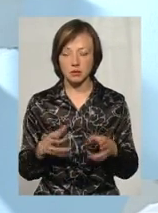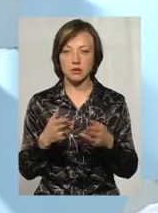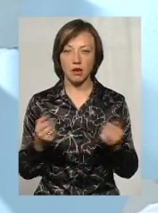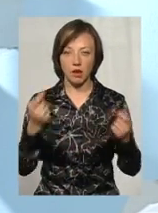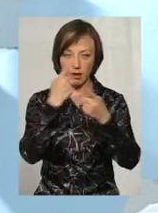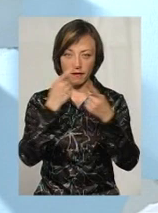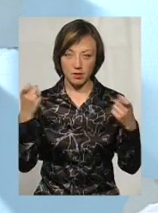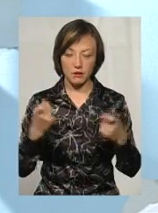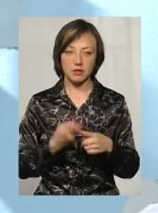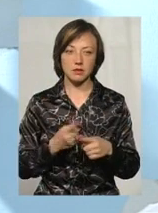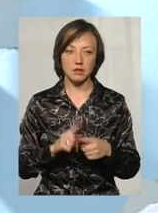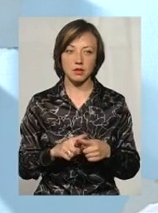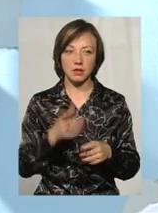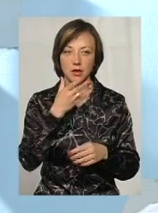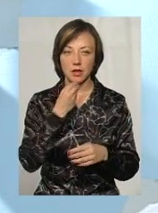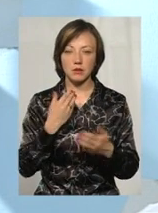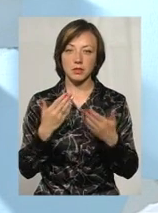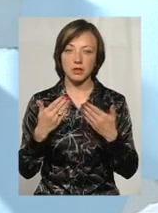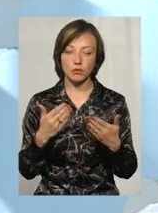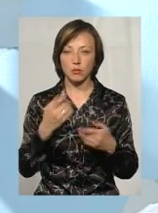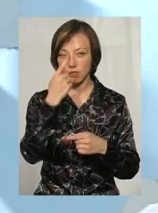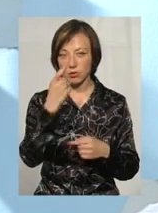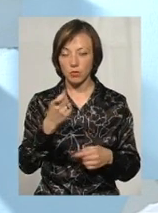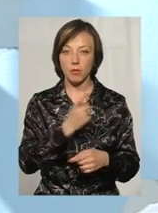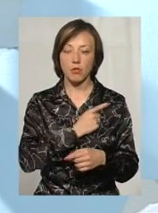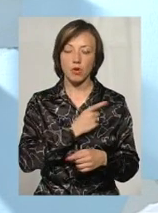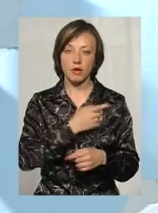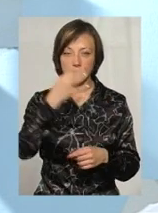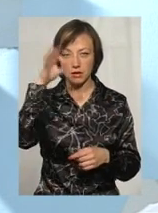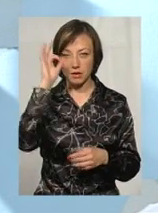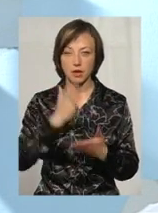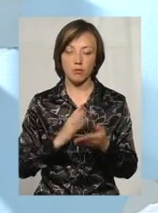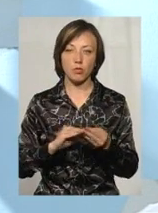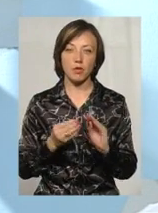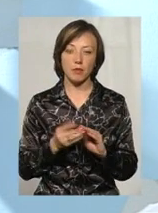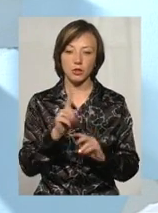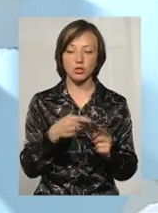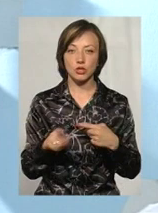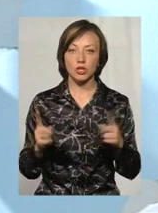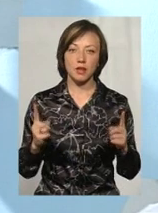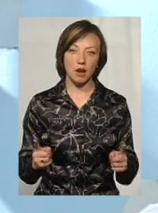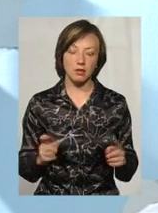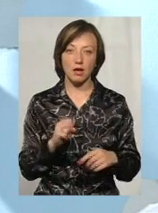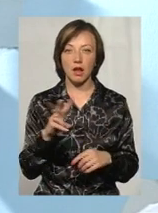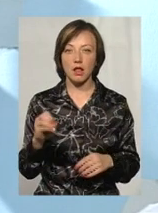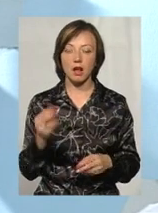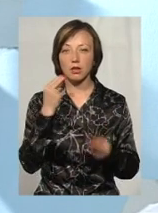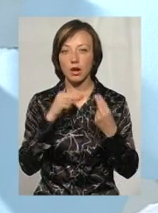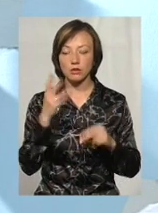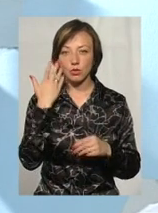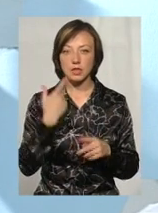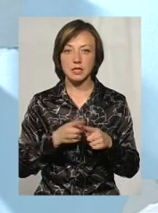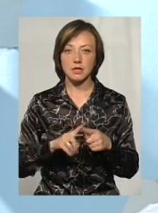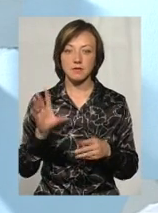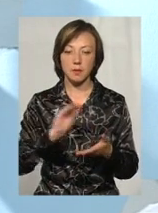– це досить гарний підхід для того, щоб повідомити патрульних поліцейських, для того, що є якась проблема на тій чи іншій ділянці. Але набагато краще, коли це все